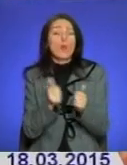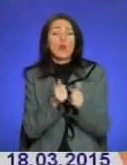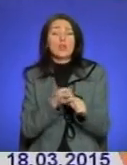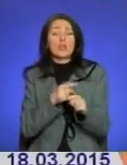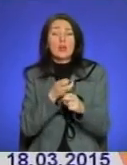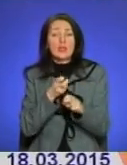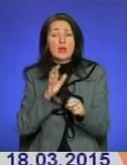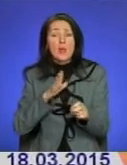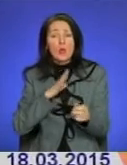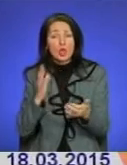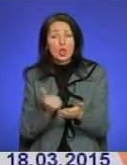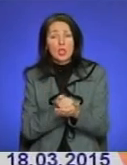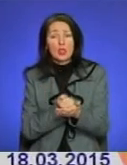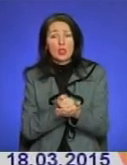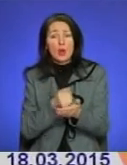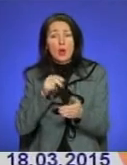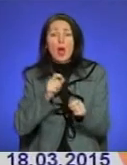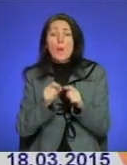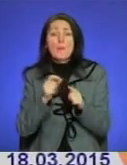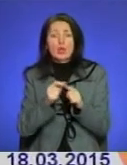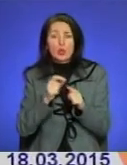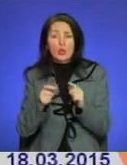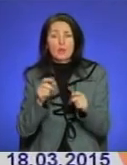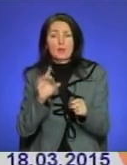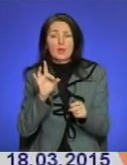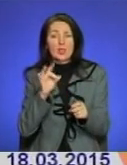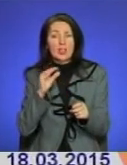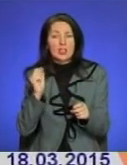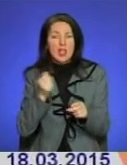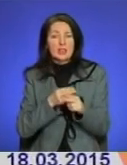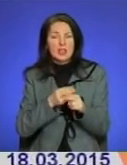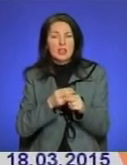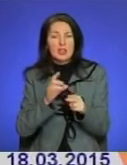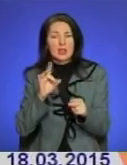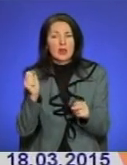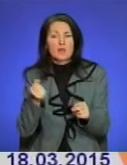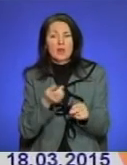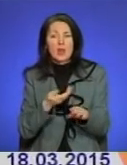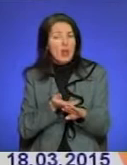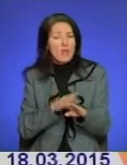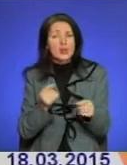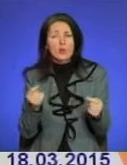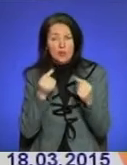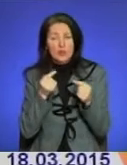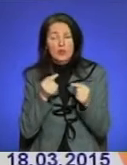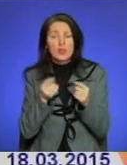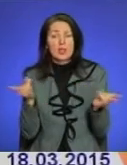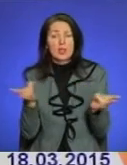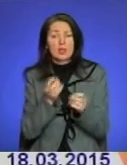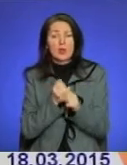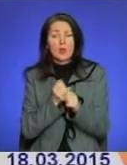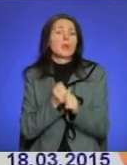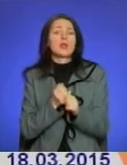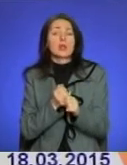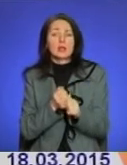було знайдено патрони. Поржавлені такі вже патрони, дуже важко встановити. Наразі, ну, треба робити камеральну їхню